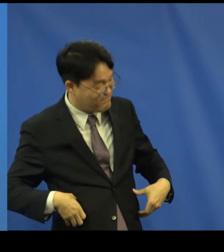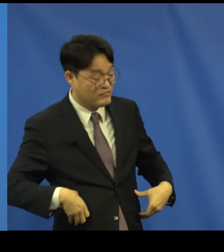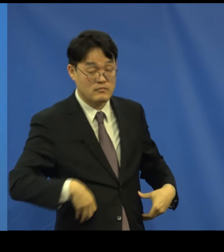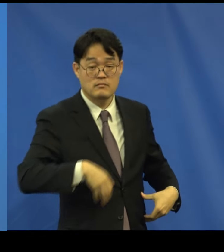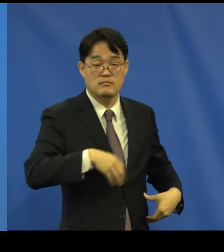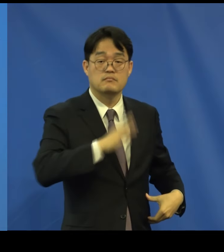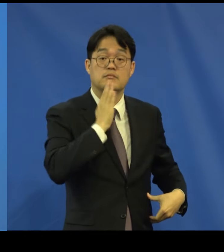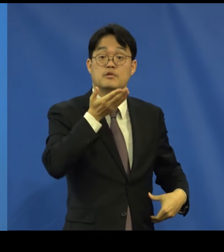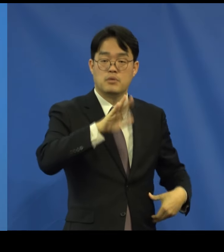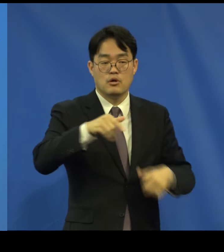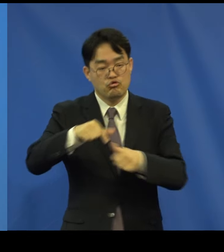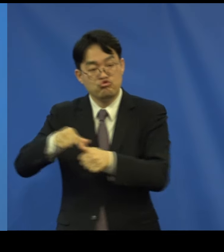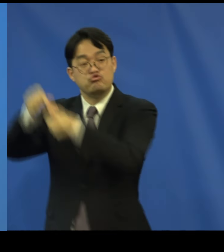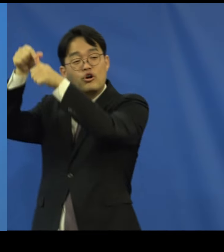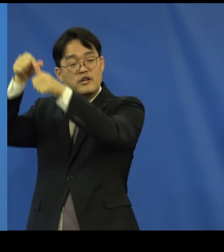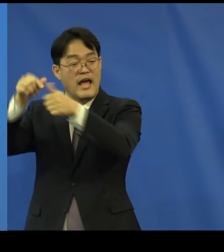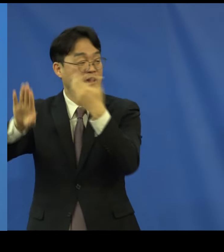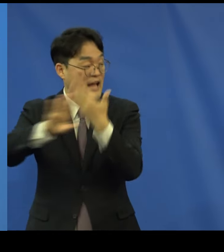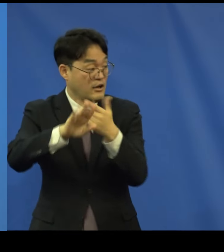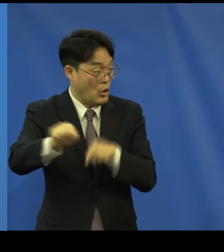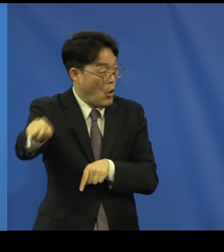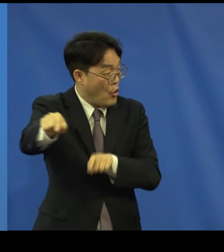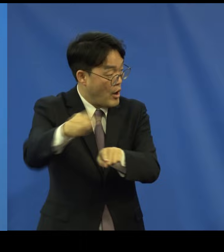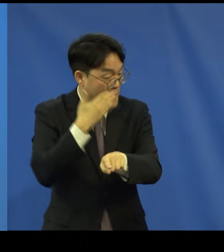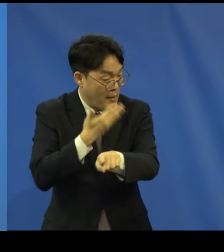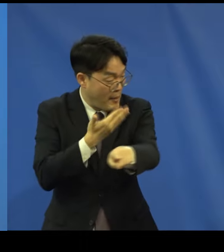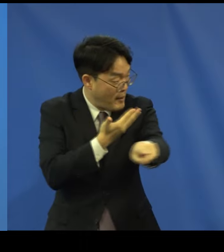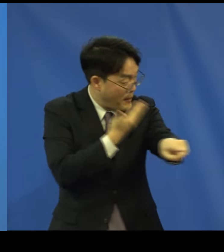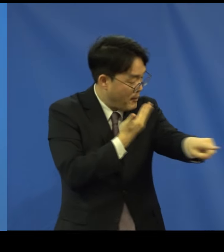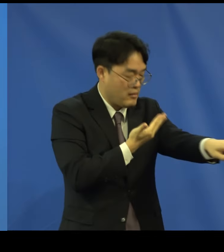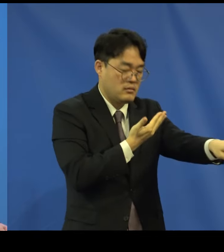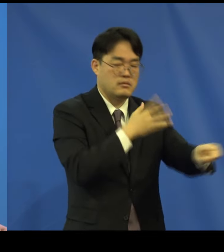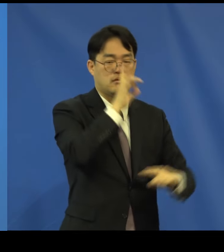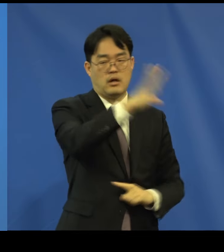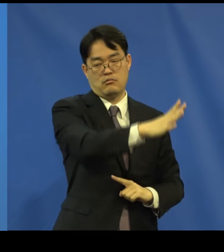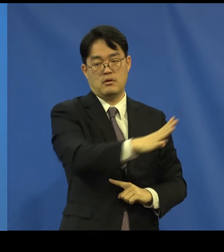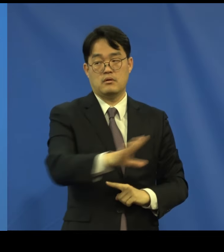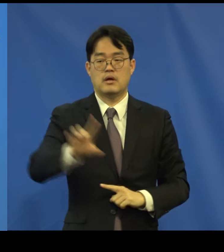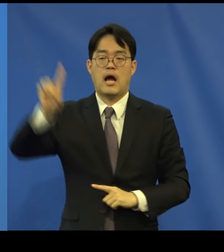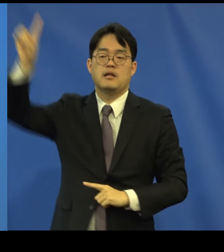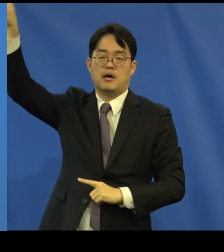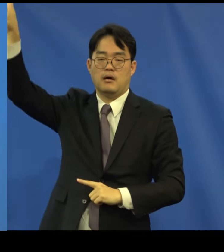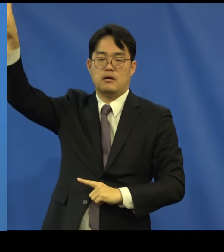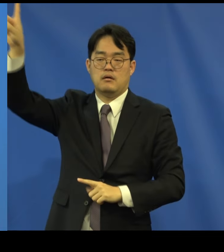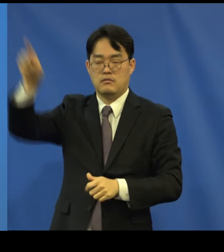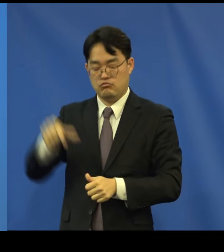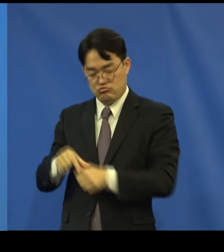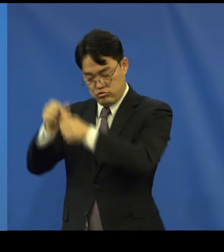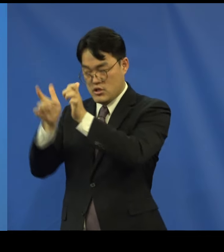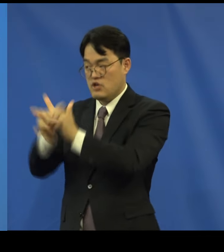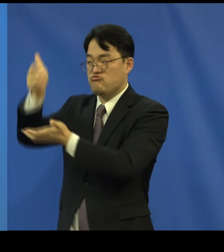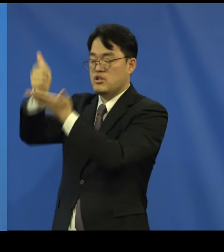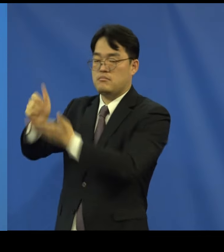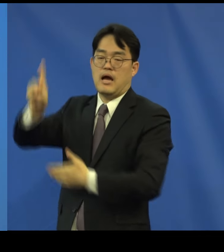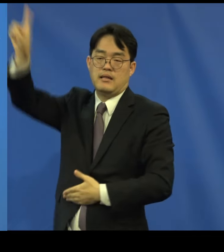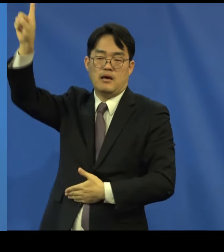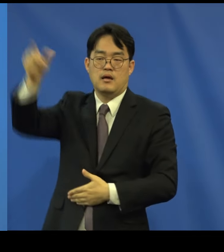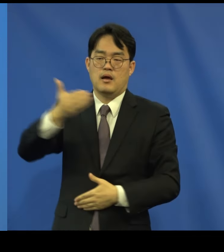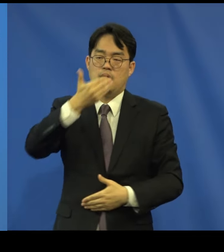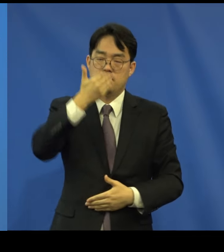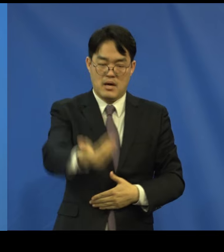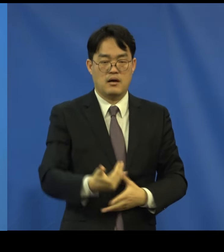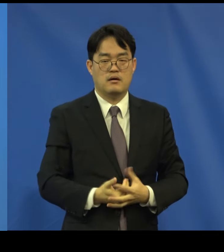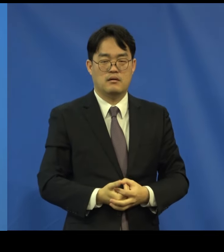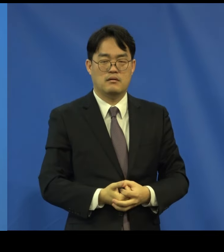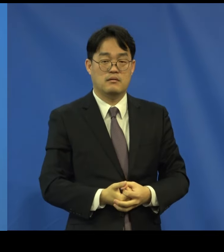없다. 하나님과 우리 사이의 간격을 메꿀 수 있는 존재는 없다는 거예요. 세계상의 모든 종교들도 철학도 실패한